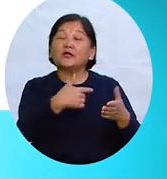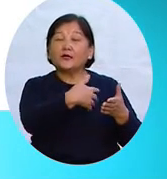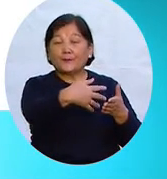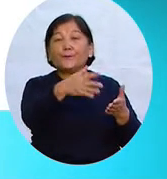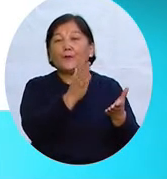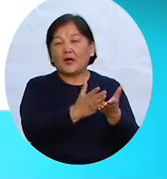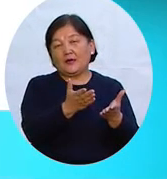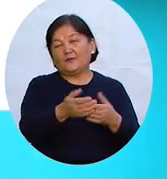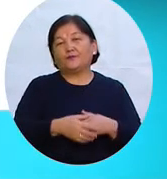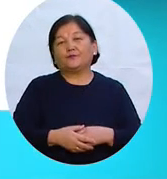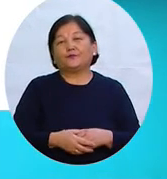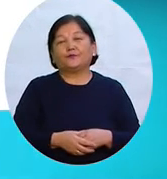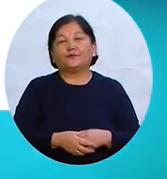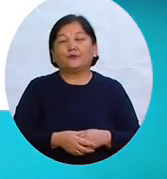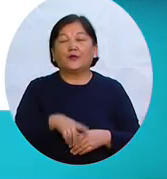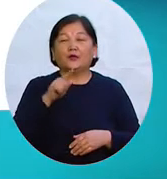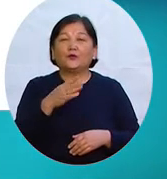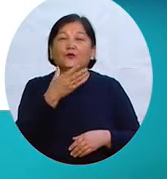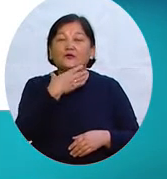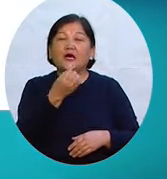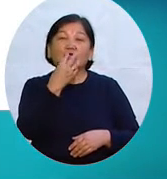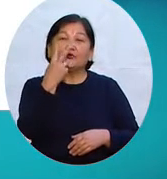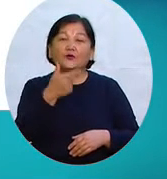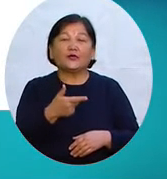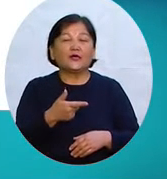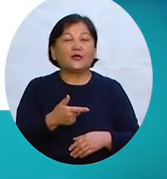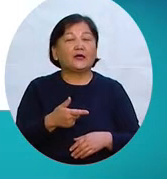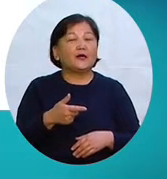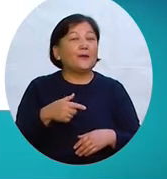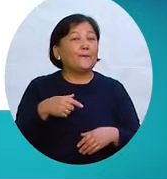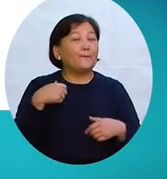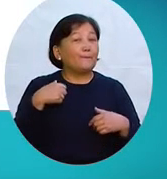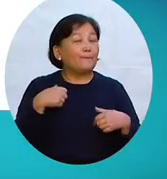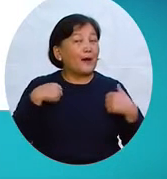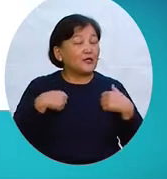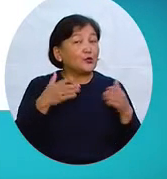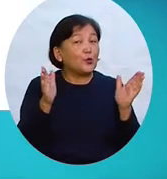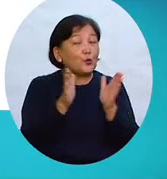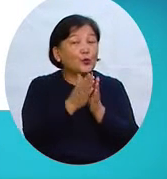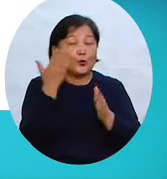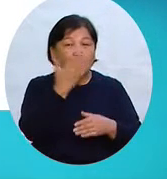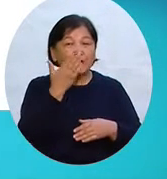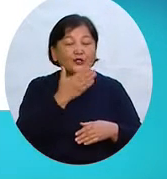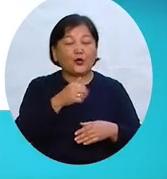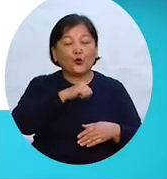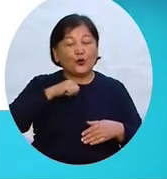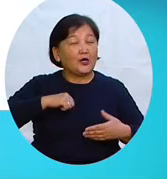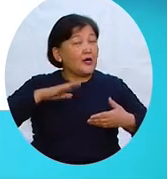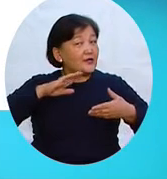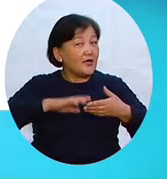нэгэрээ. За, уран зохиолын номын 96 дугаар талда долгорын нимагийн шүнийн талд адуу